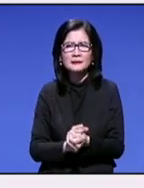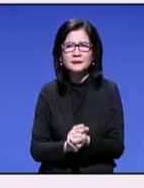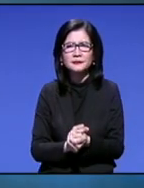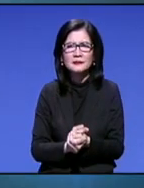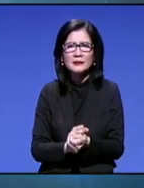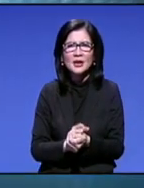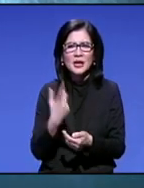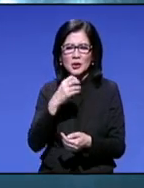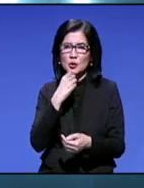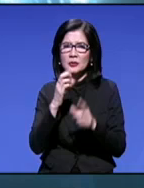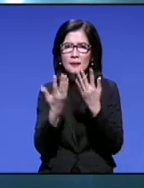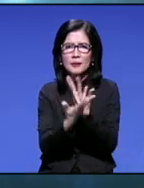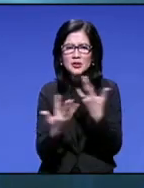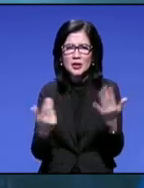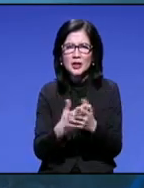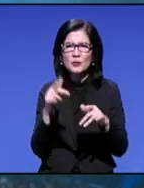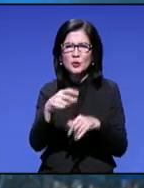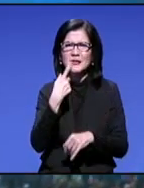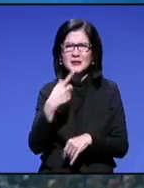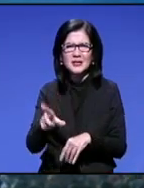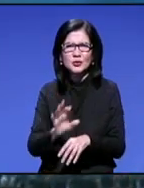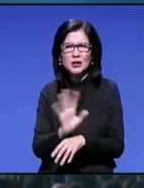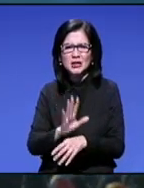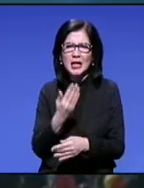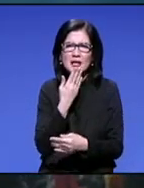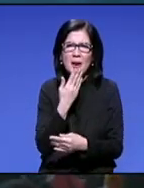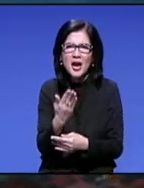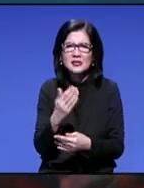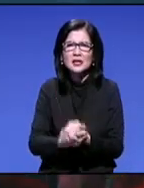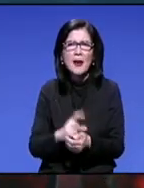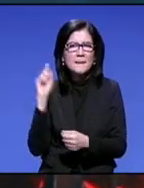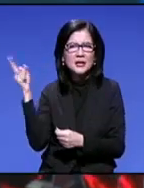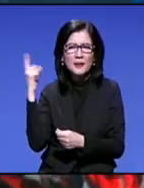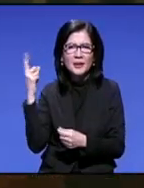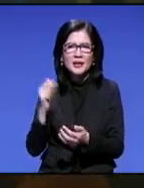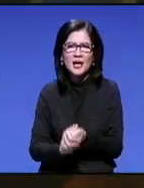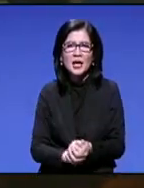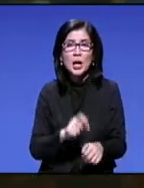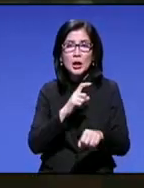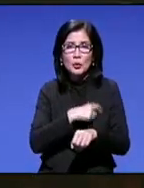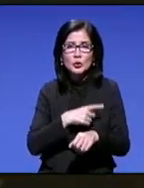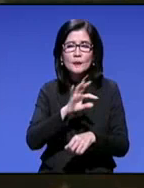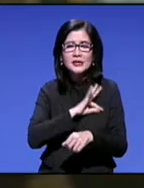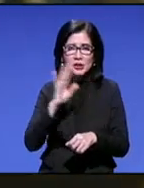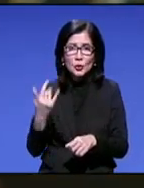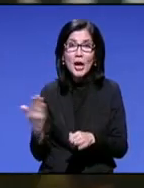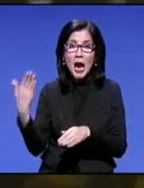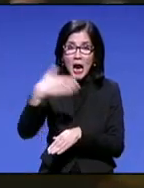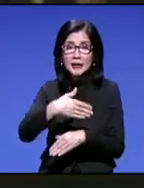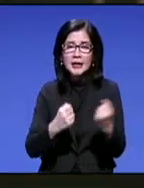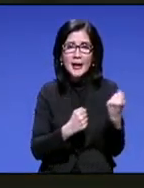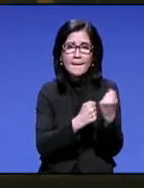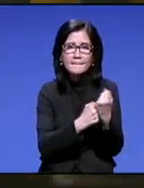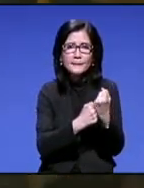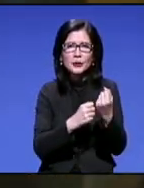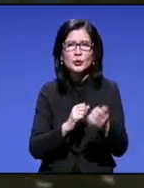tidak tahu terima kasih karena melupakan dukungan pemerintah untuk Bukalapak. Misalnya saat Presiden Joko Widodo hadir dan mendukung platform